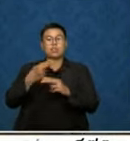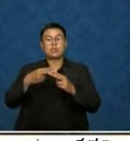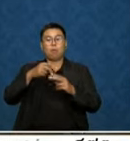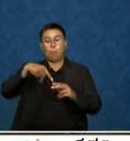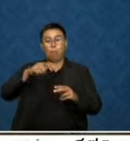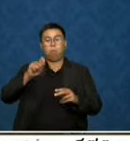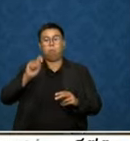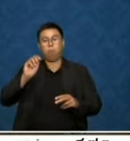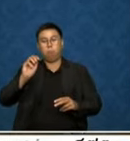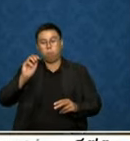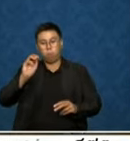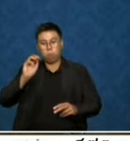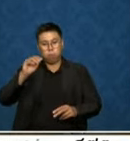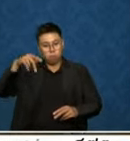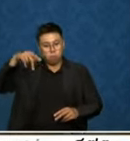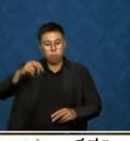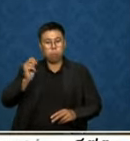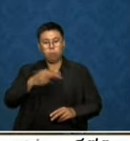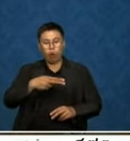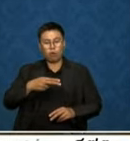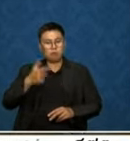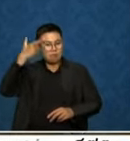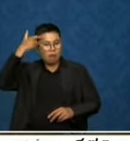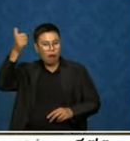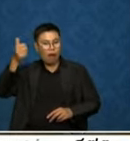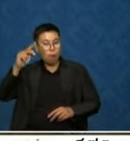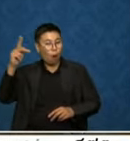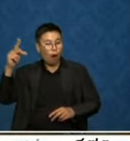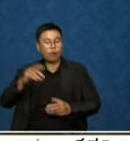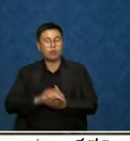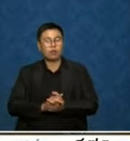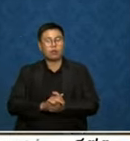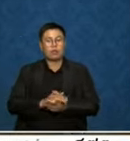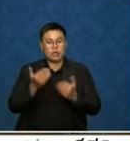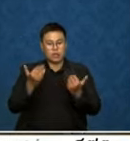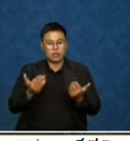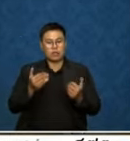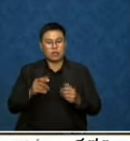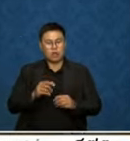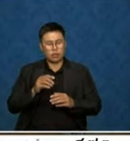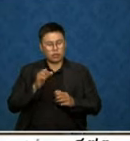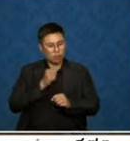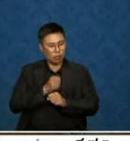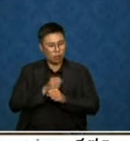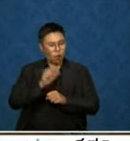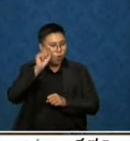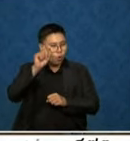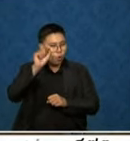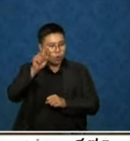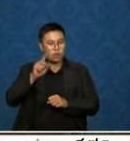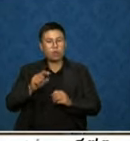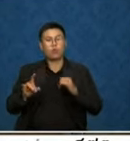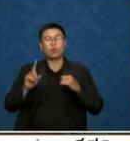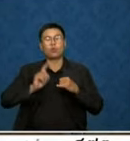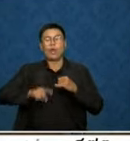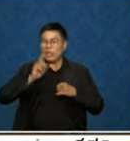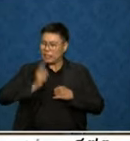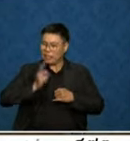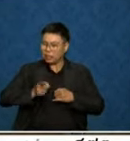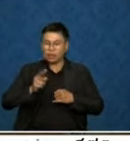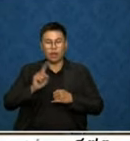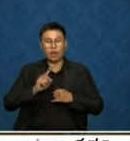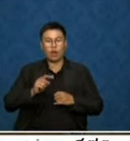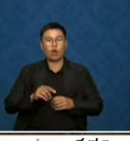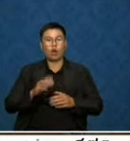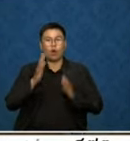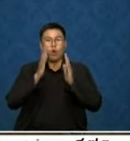เพราะฉะนั้นในวันนี้เนี่ยผมคิดว่าหน่วยงานที่เกี่ยวข้องเนี่ยต้องเร่งดำเนินการสำคัญที่สุดท้ายจริงๆก็คือว่าไอ้พวกเท